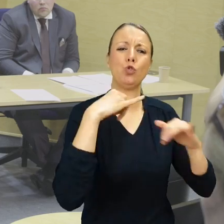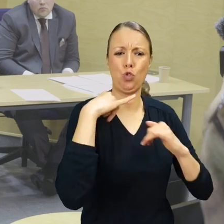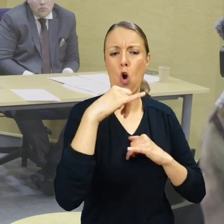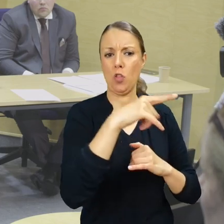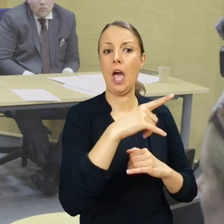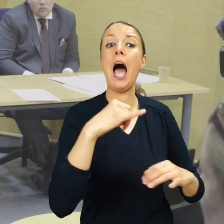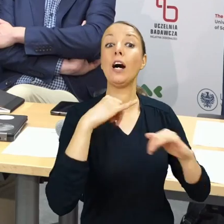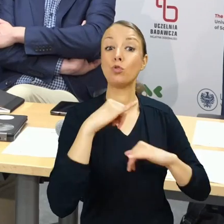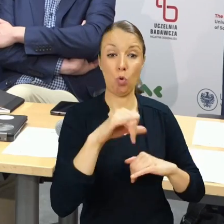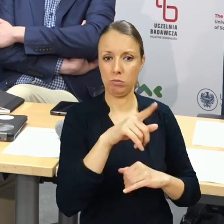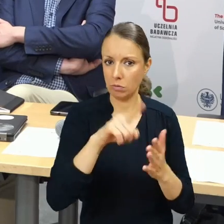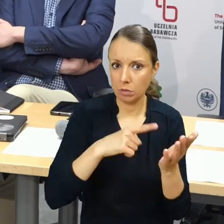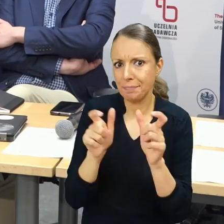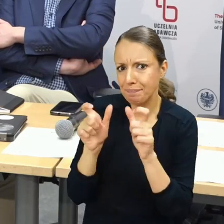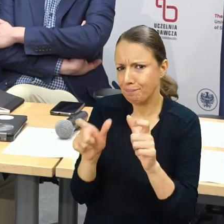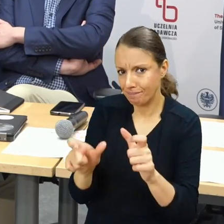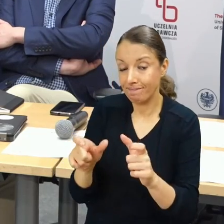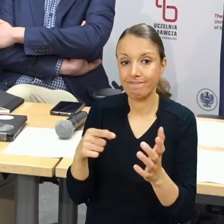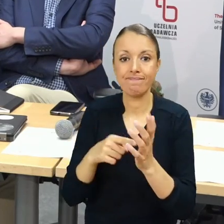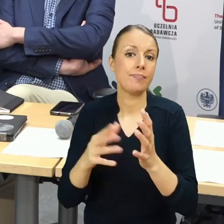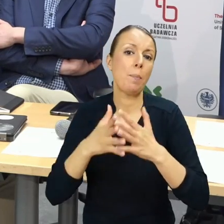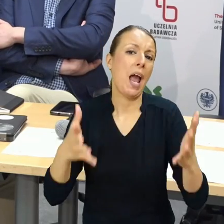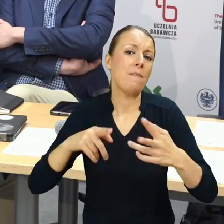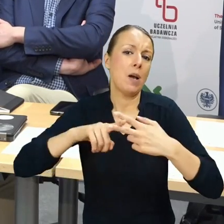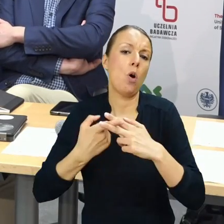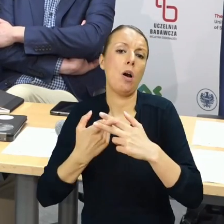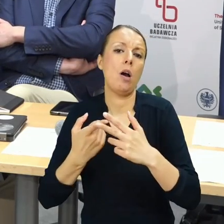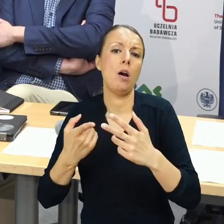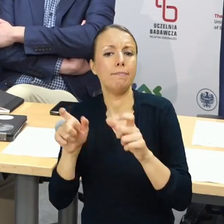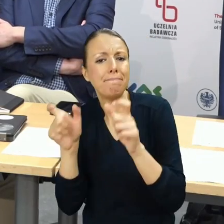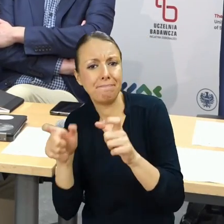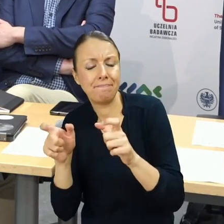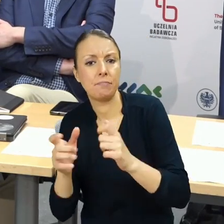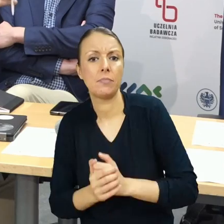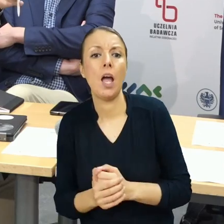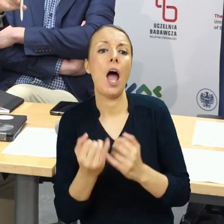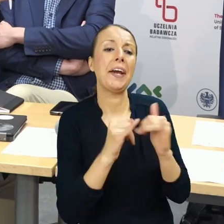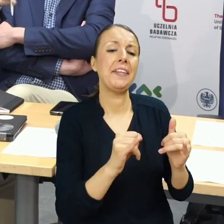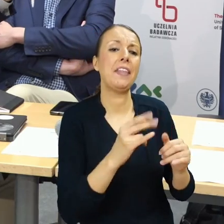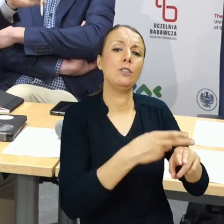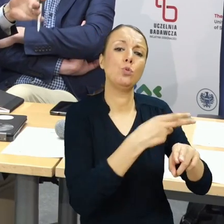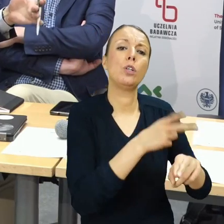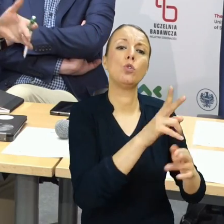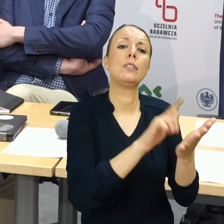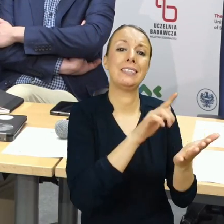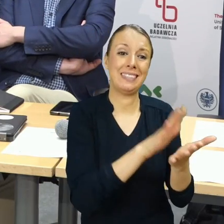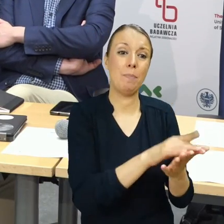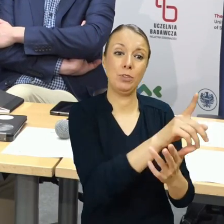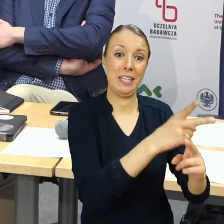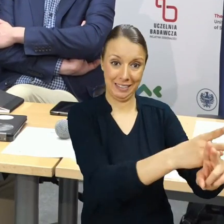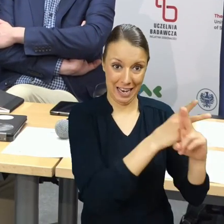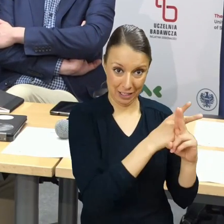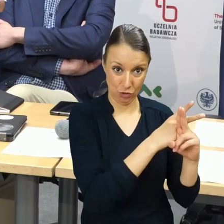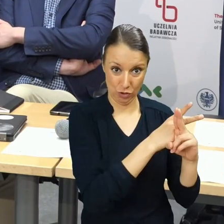tą ogromną administracją, za wyjątkiem instytucji, organów, które wprost w systemie prawnym określono jako niezależne.